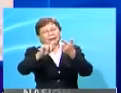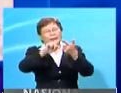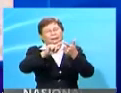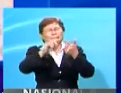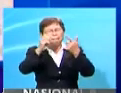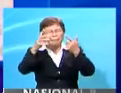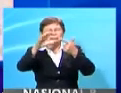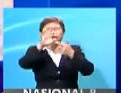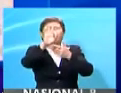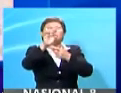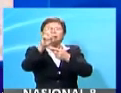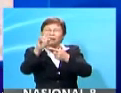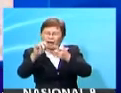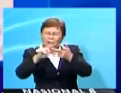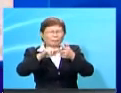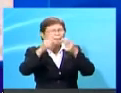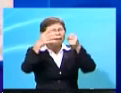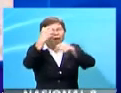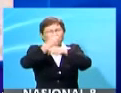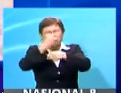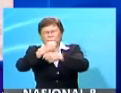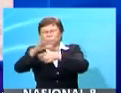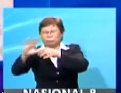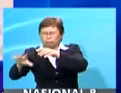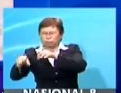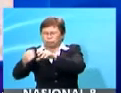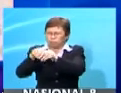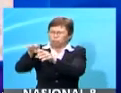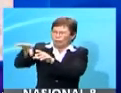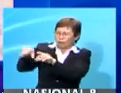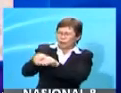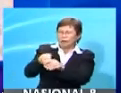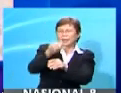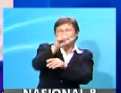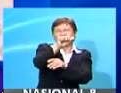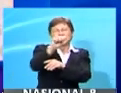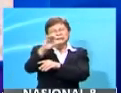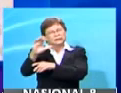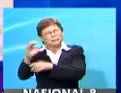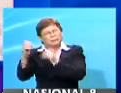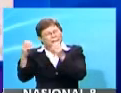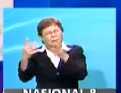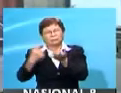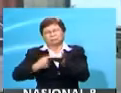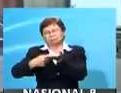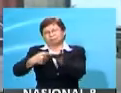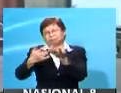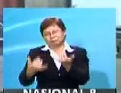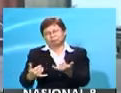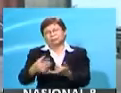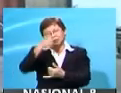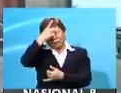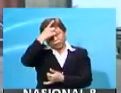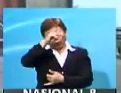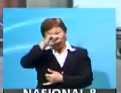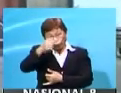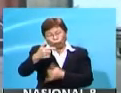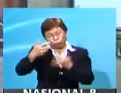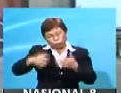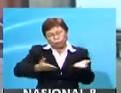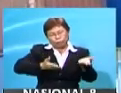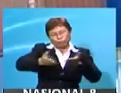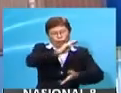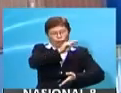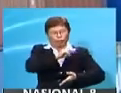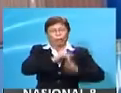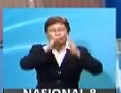banyak kerja-kerja yang terlibat di dalam ASEAN AEC Datuk Seri Ong k Chuan pernah berkhidmat